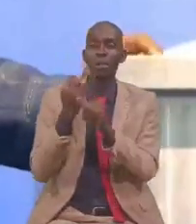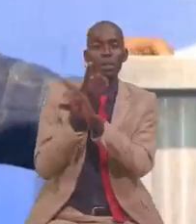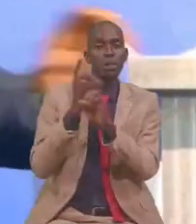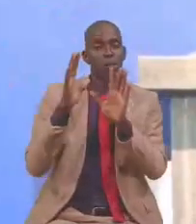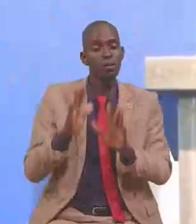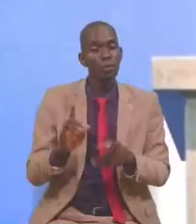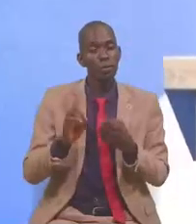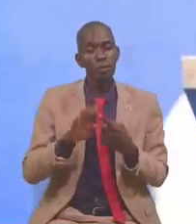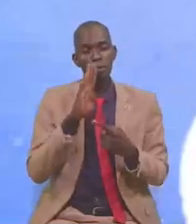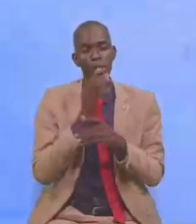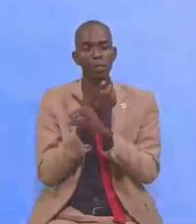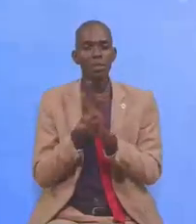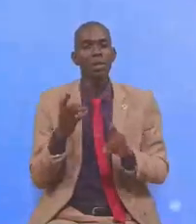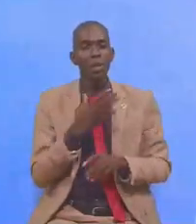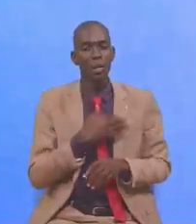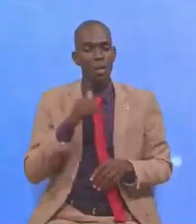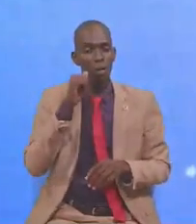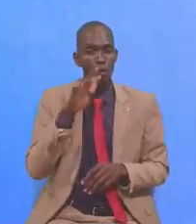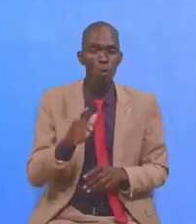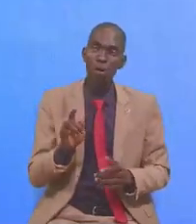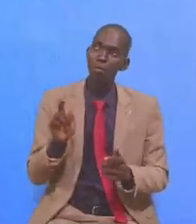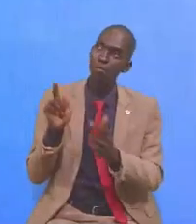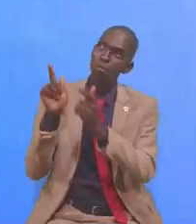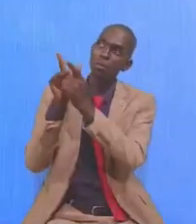pour être libérés. Et